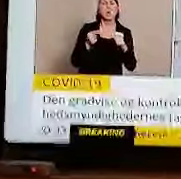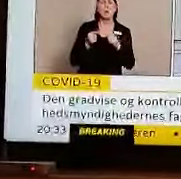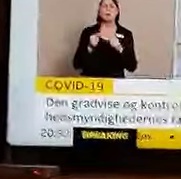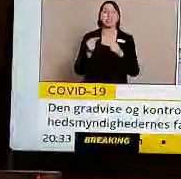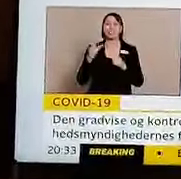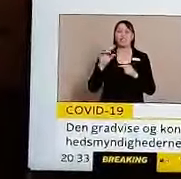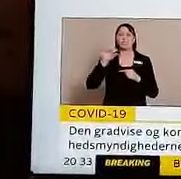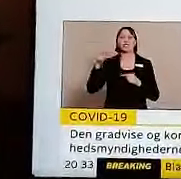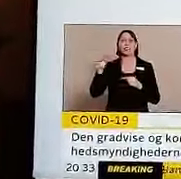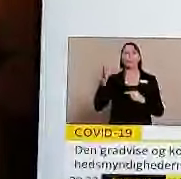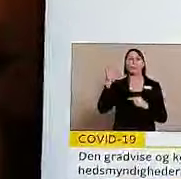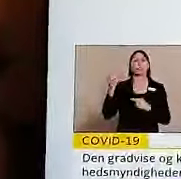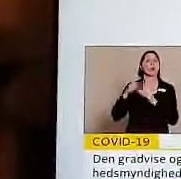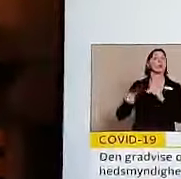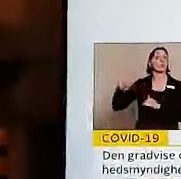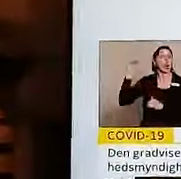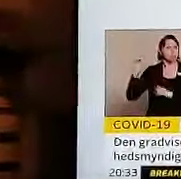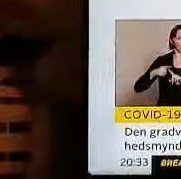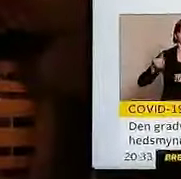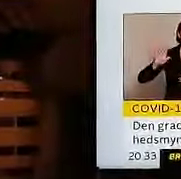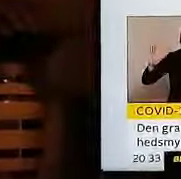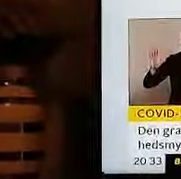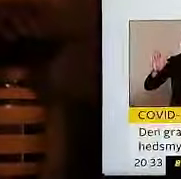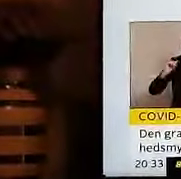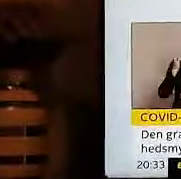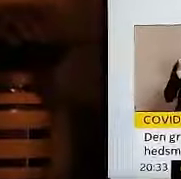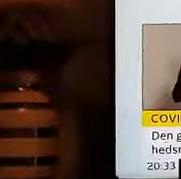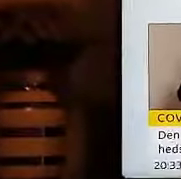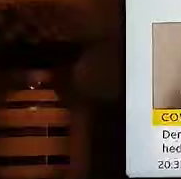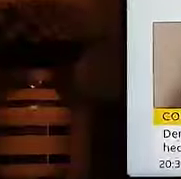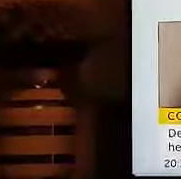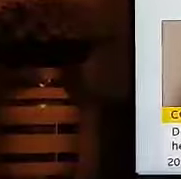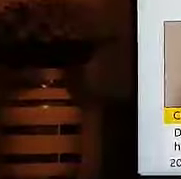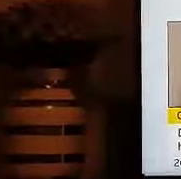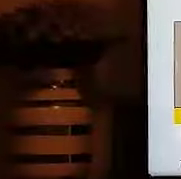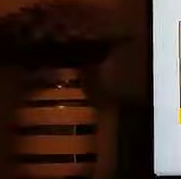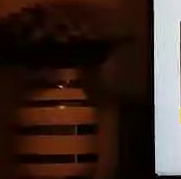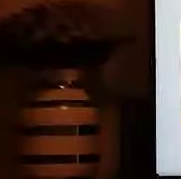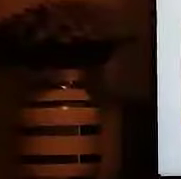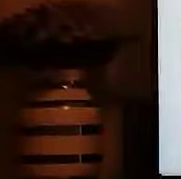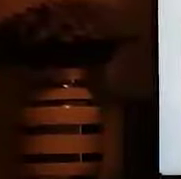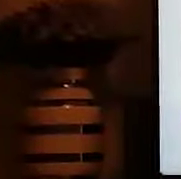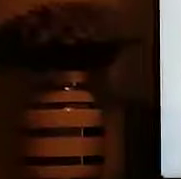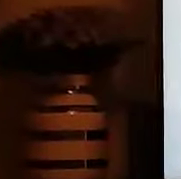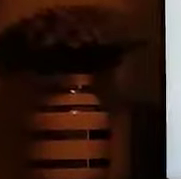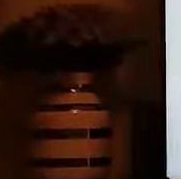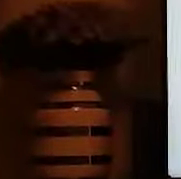إذا لم يكن لديهم مرشدات ومعلمات تقوم